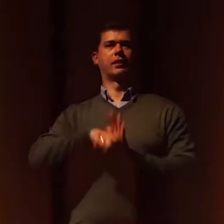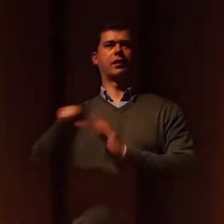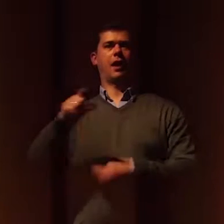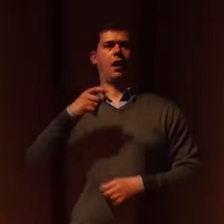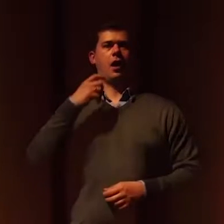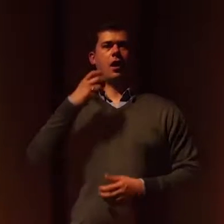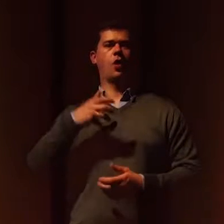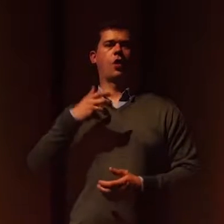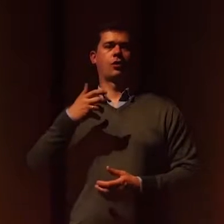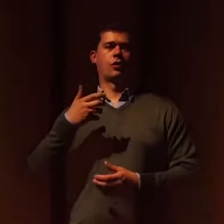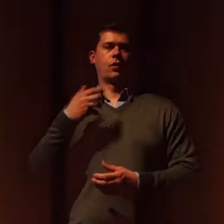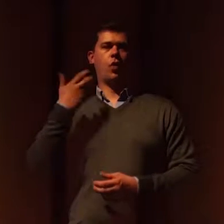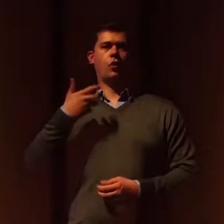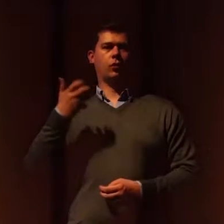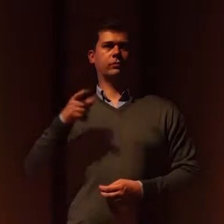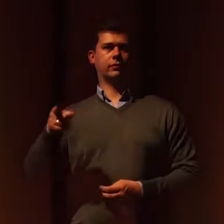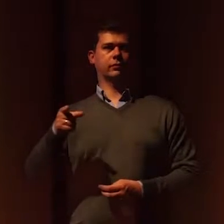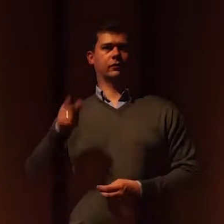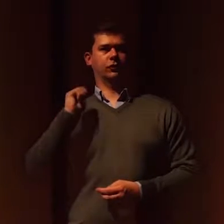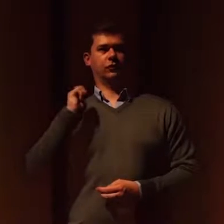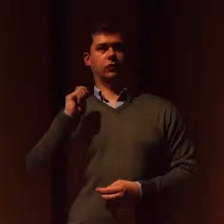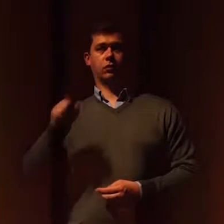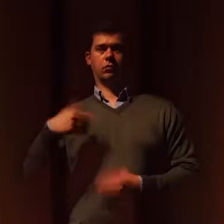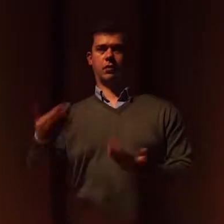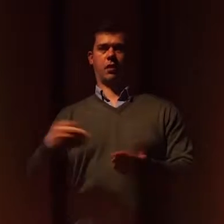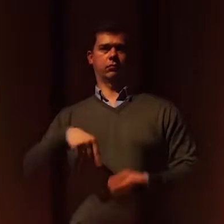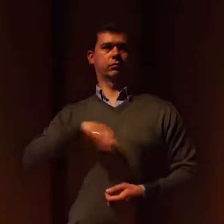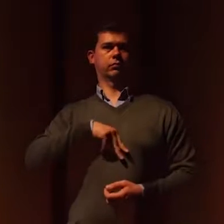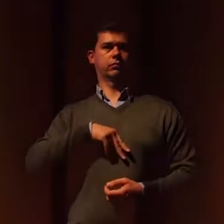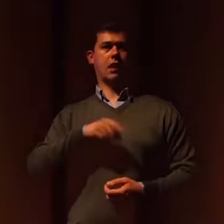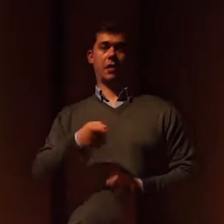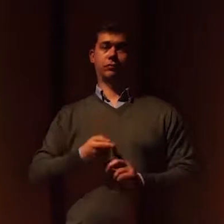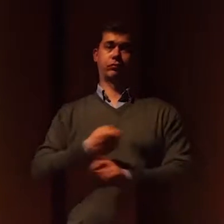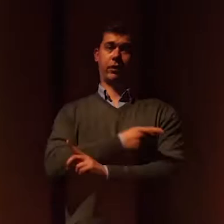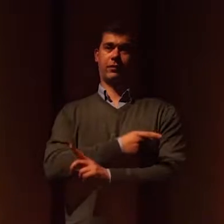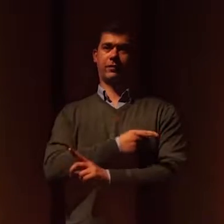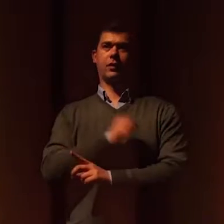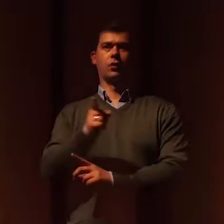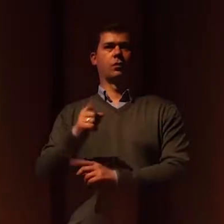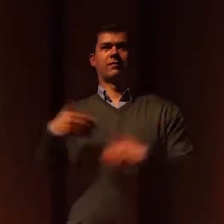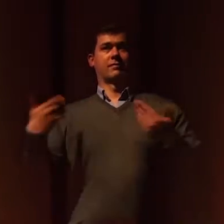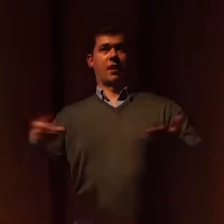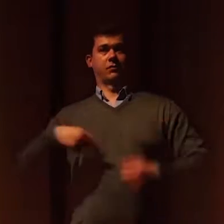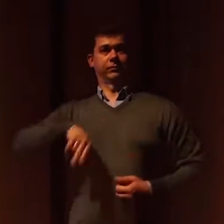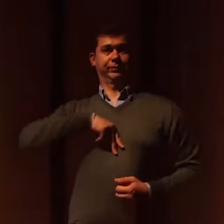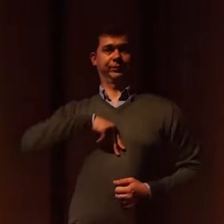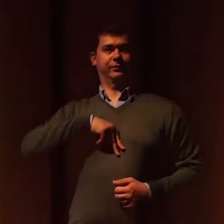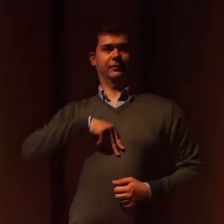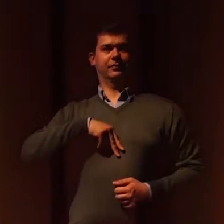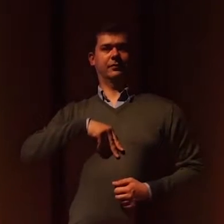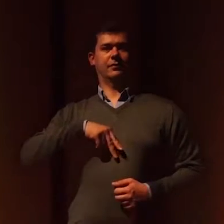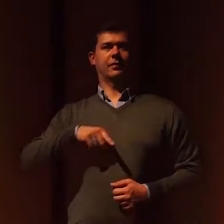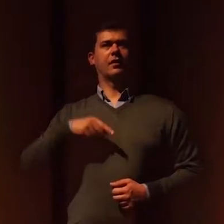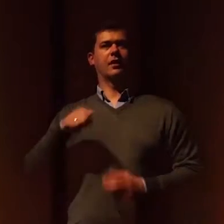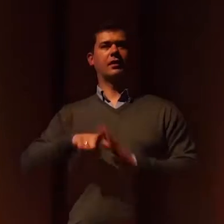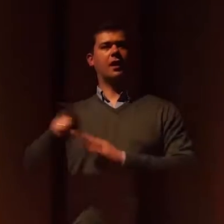romskich odkryłam między innymi wtedy że przedtem zanim tego nie dokonaliśmy właśnie Za moich